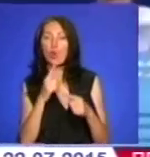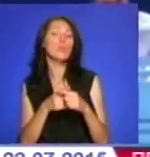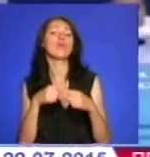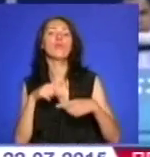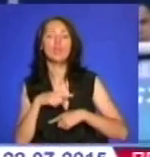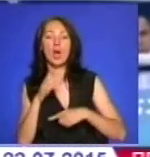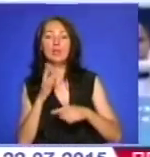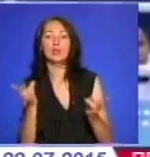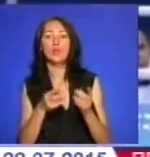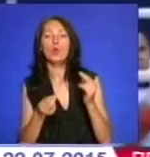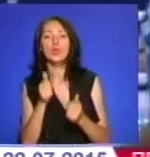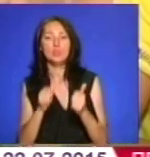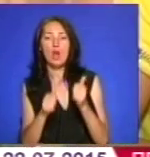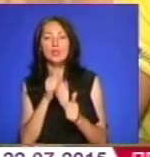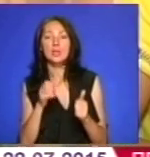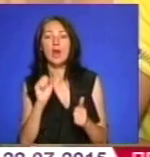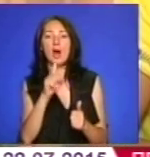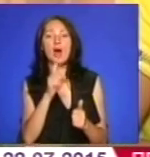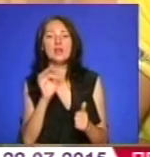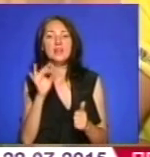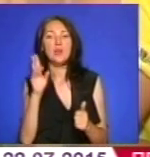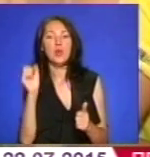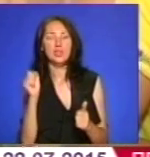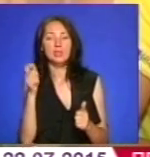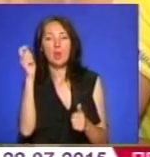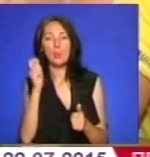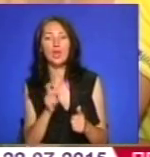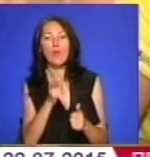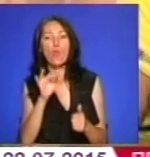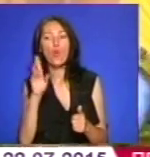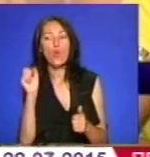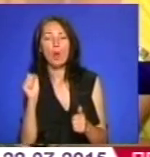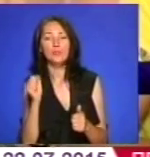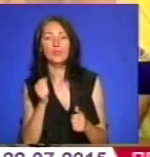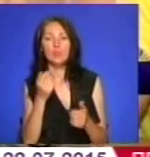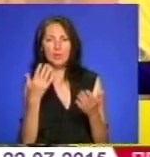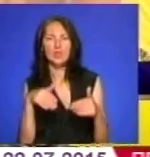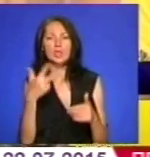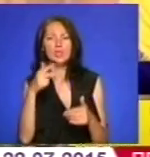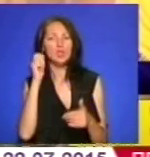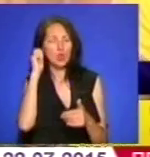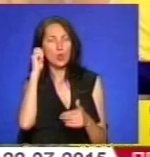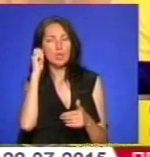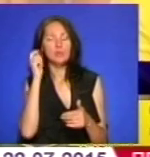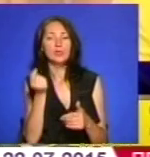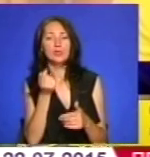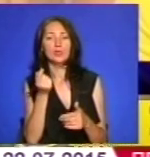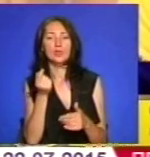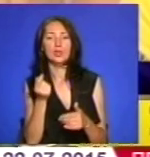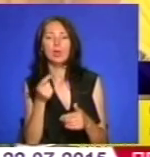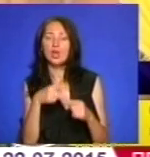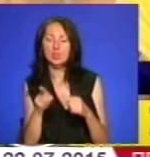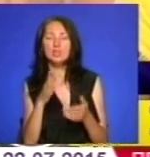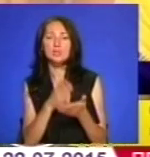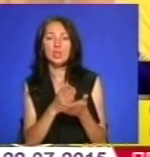змагатися з азербайджанцем. З Куби він приїхав, там боксував, ну, це так, це йому вже 30 років, ну, трошки різниця